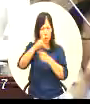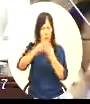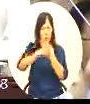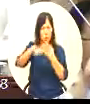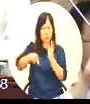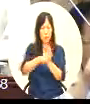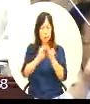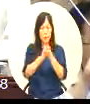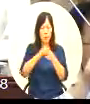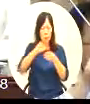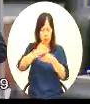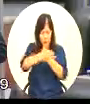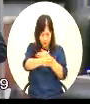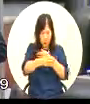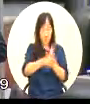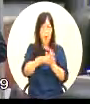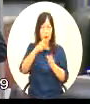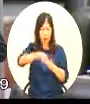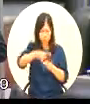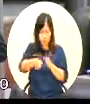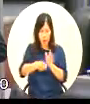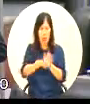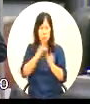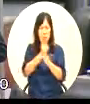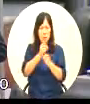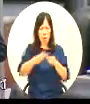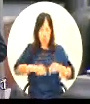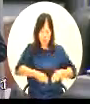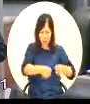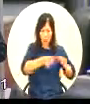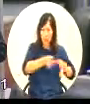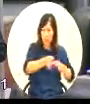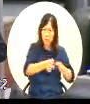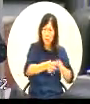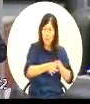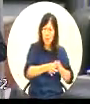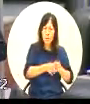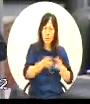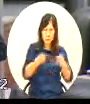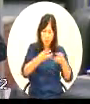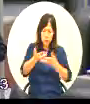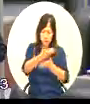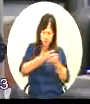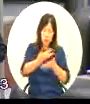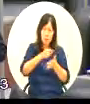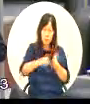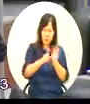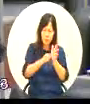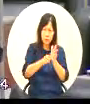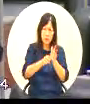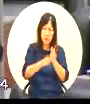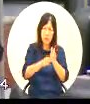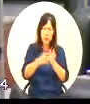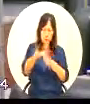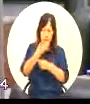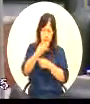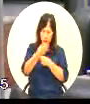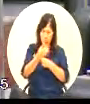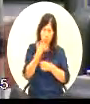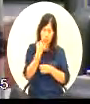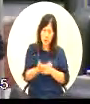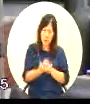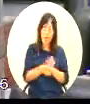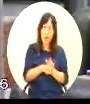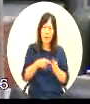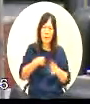个时程，还有你们下一次要什么时候跟我们这些摊商， 好， 要进行协调，这些时程 都让我知道。 好， 那本